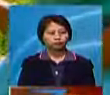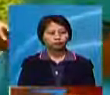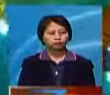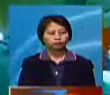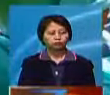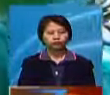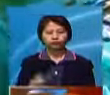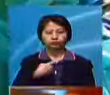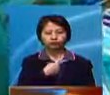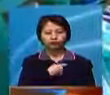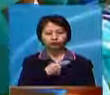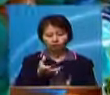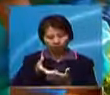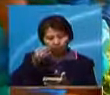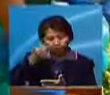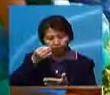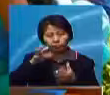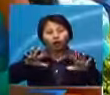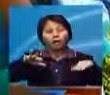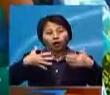Kita nak belajar macam mana tanam padi.